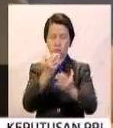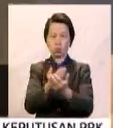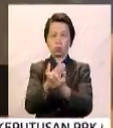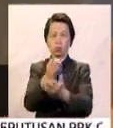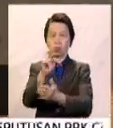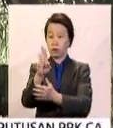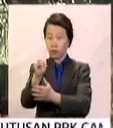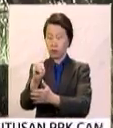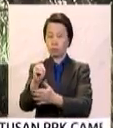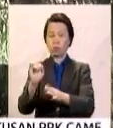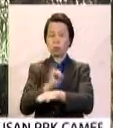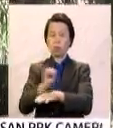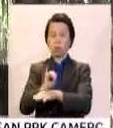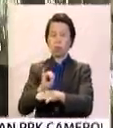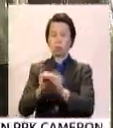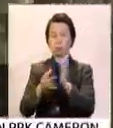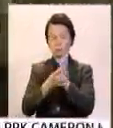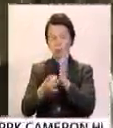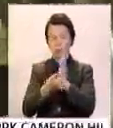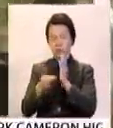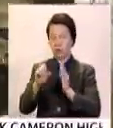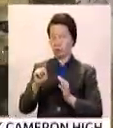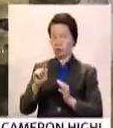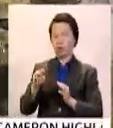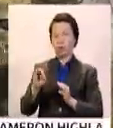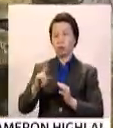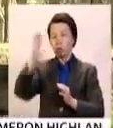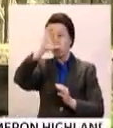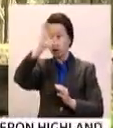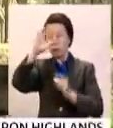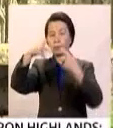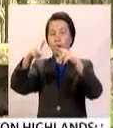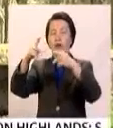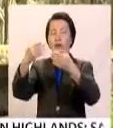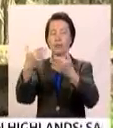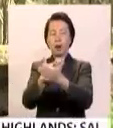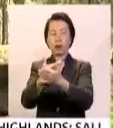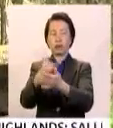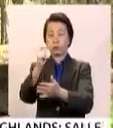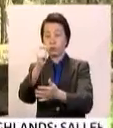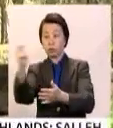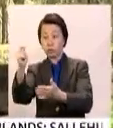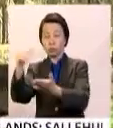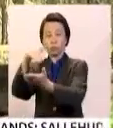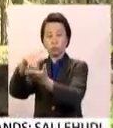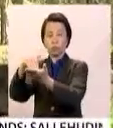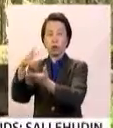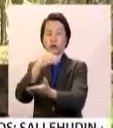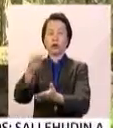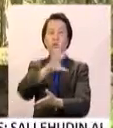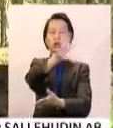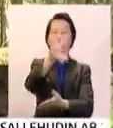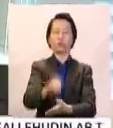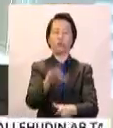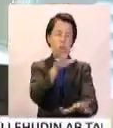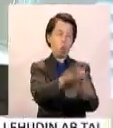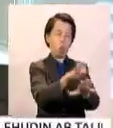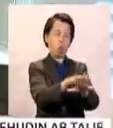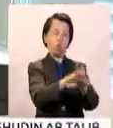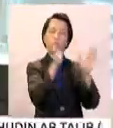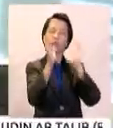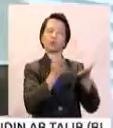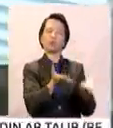ringgit. Industri minyak sawit juga perlu meneroka pasaran baru di Timur Tengah dan Afrika bagi mengatasi lambakan sawit